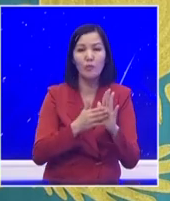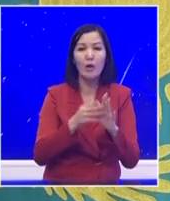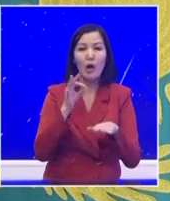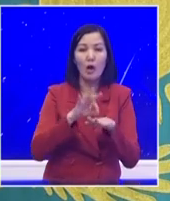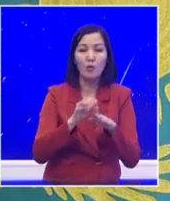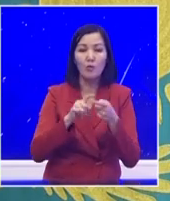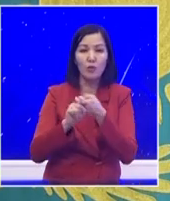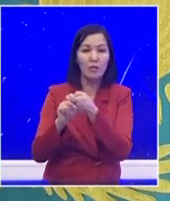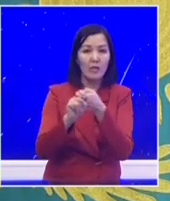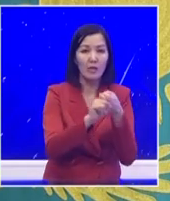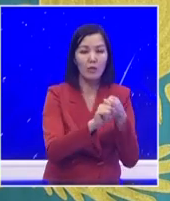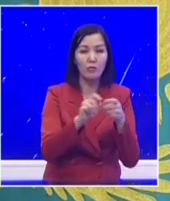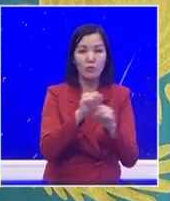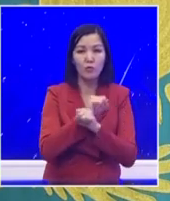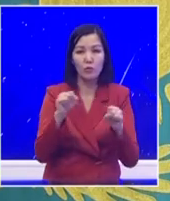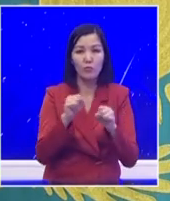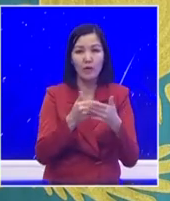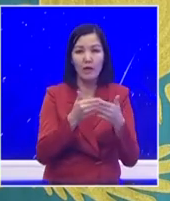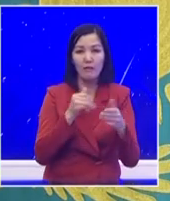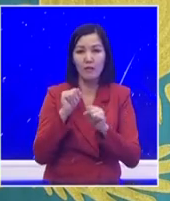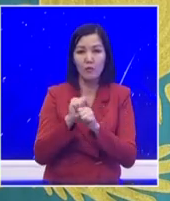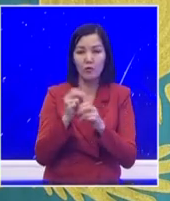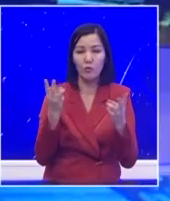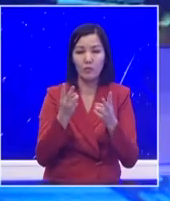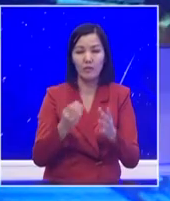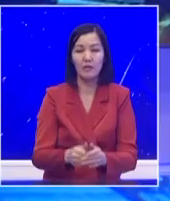таралуына жол бермеуіміз керек. Рахмет.